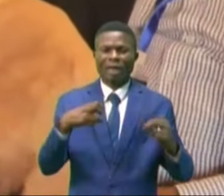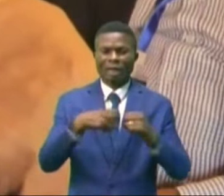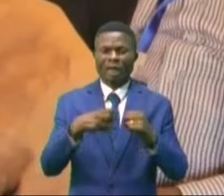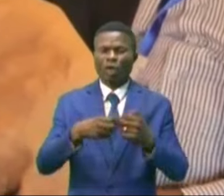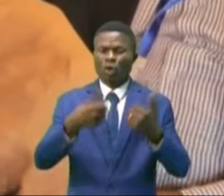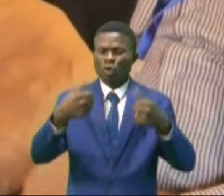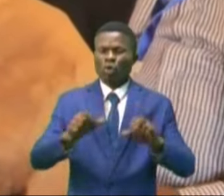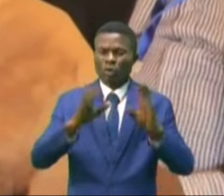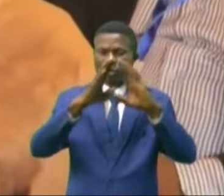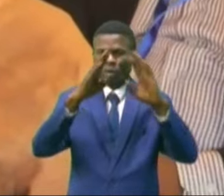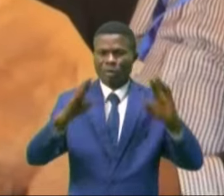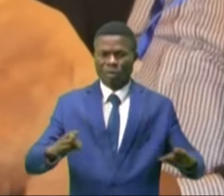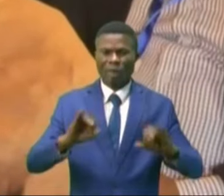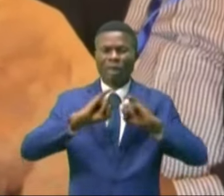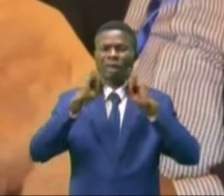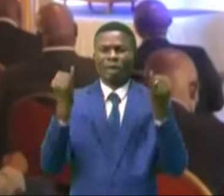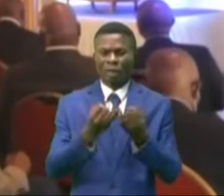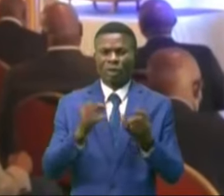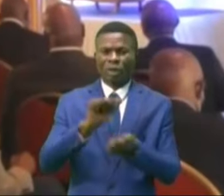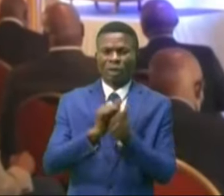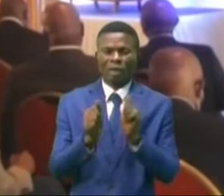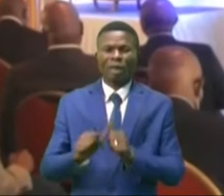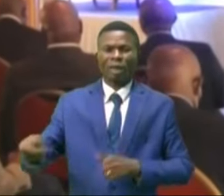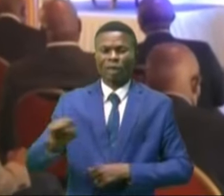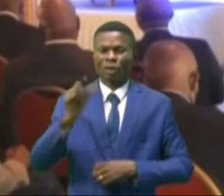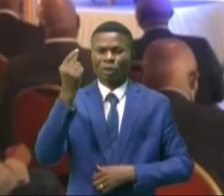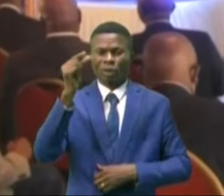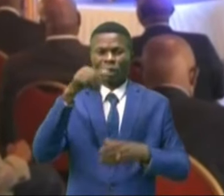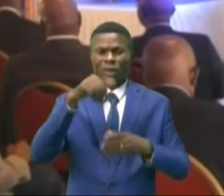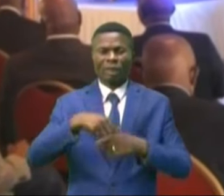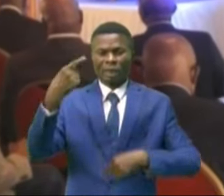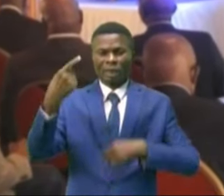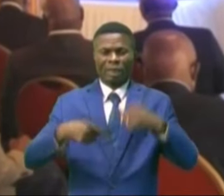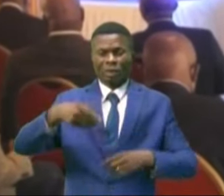le ménage, l'industrie et le secteur minier à travers des débats